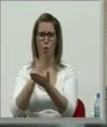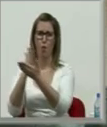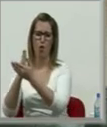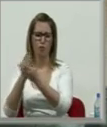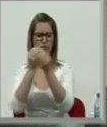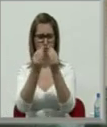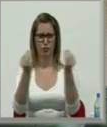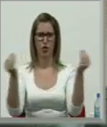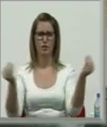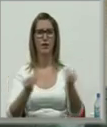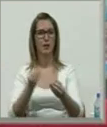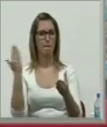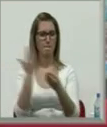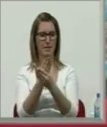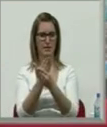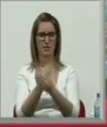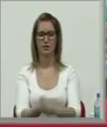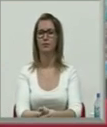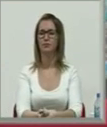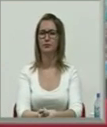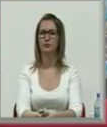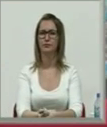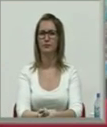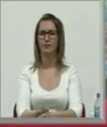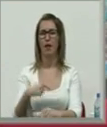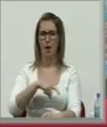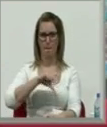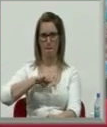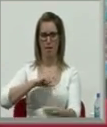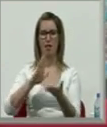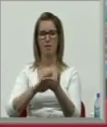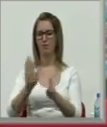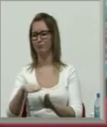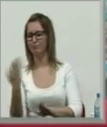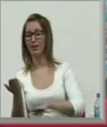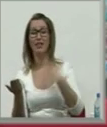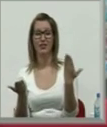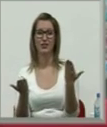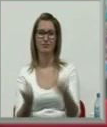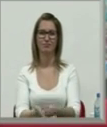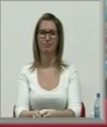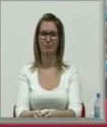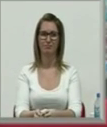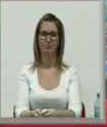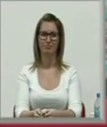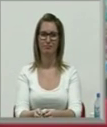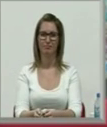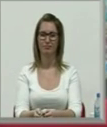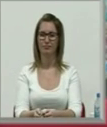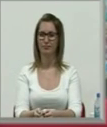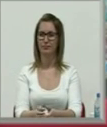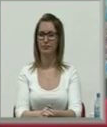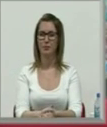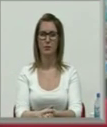własny biznes. Także ten medal ma dwie strony. Są ludzie, którym trudniej sobie